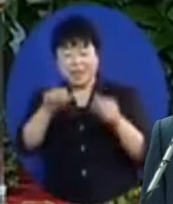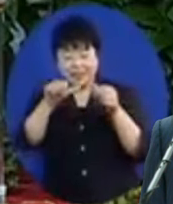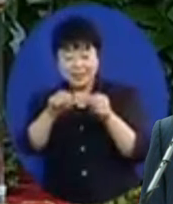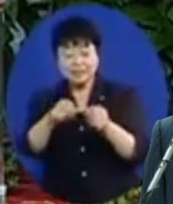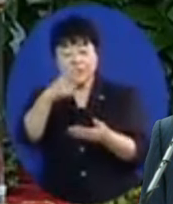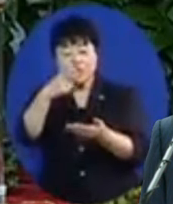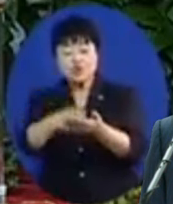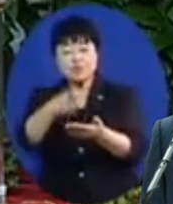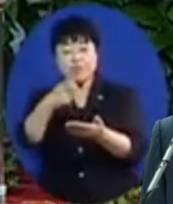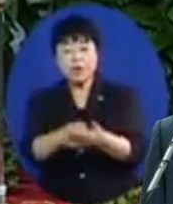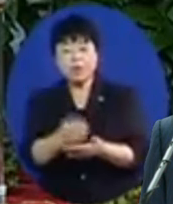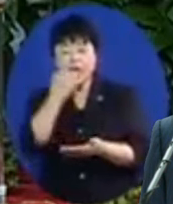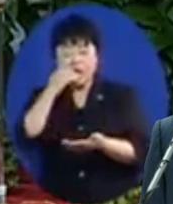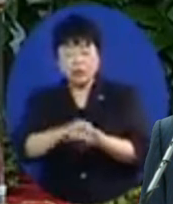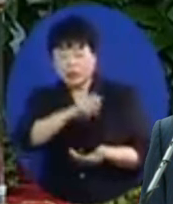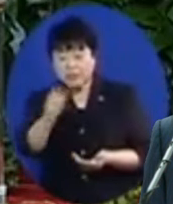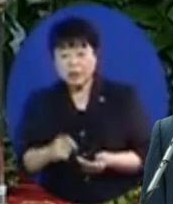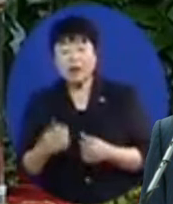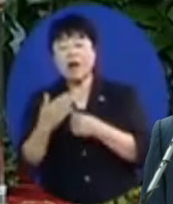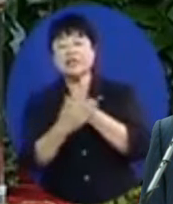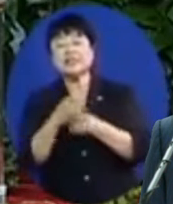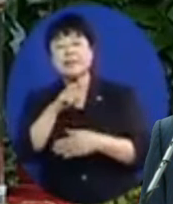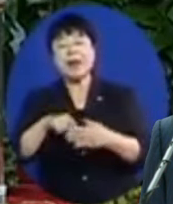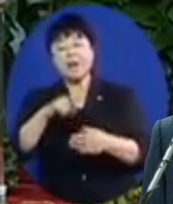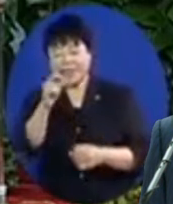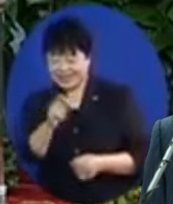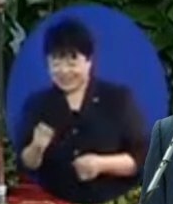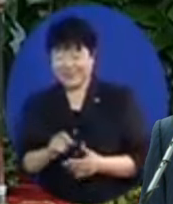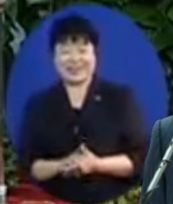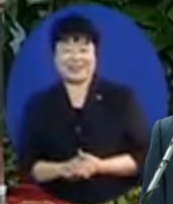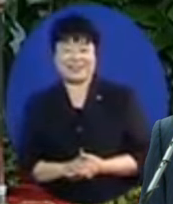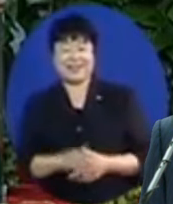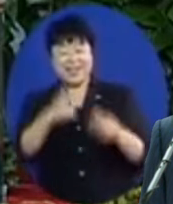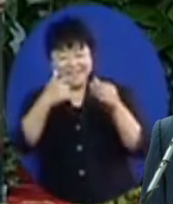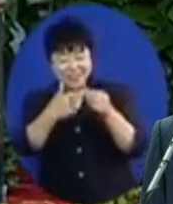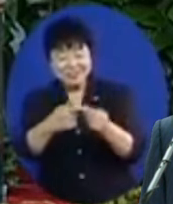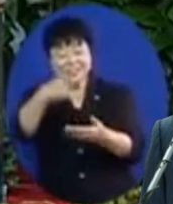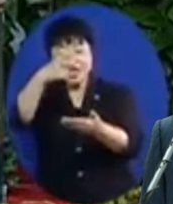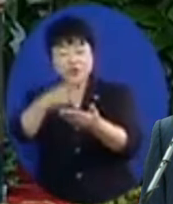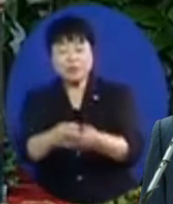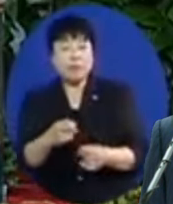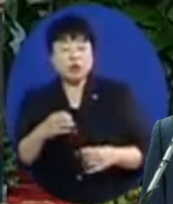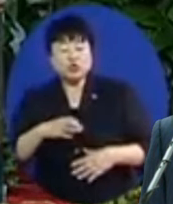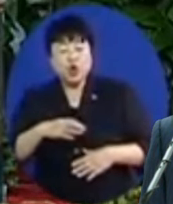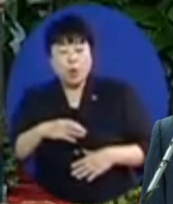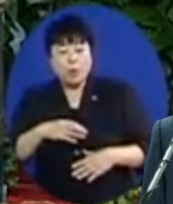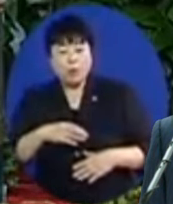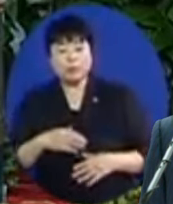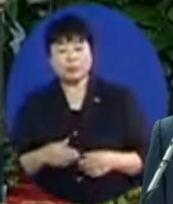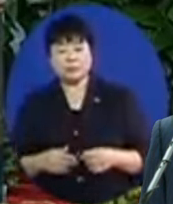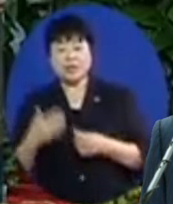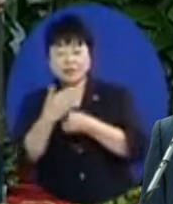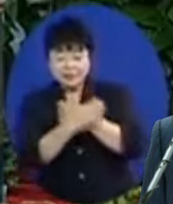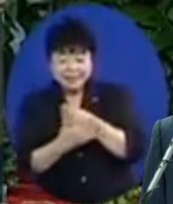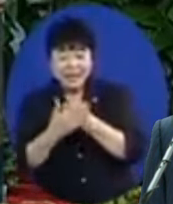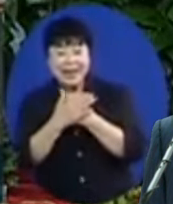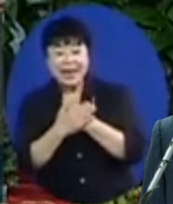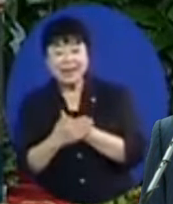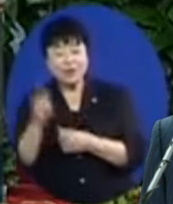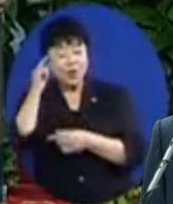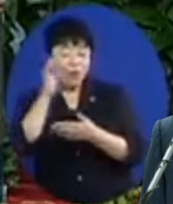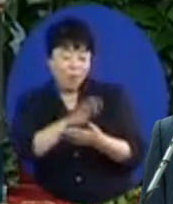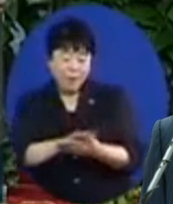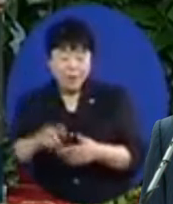다섯째, 율법은 돌에 새겼으나 은혜는 마음에 기록한다. 여섯째, 율법은 두려움을 가져오다 은혜는